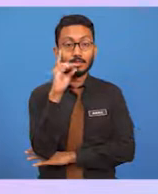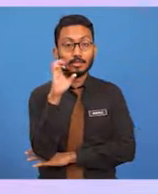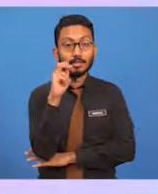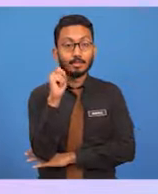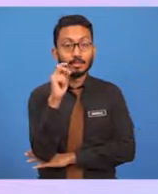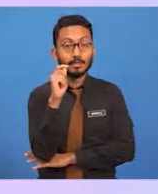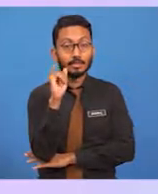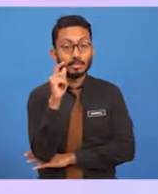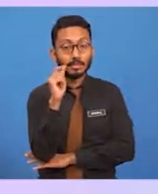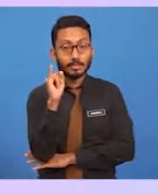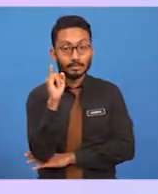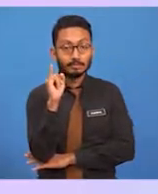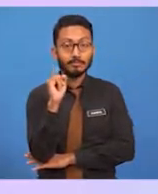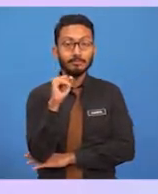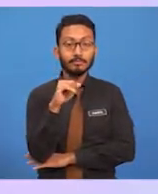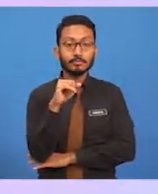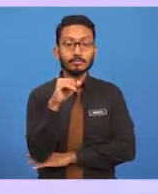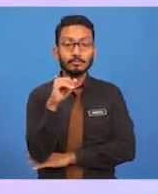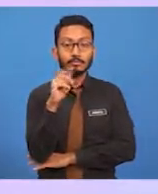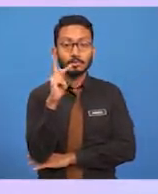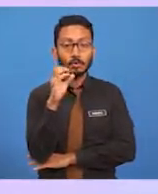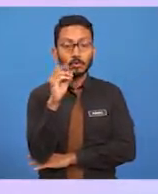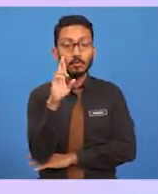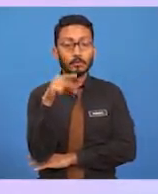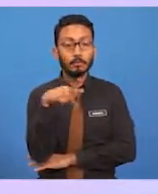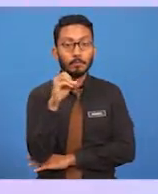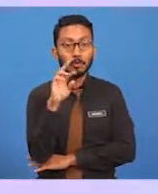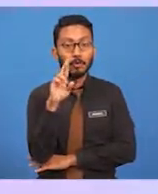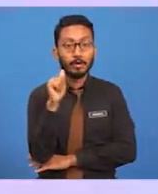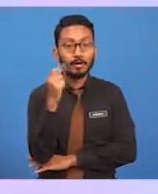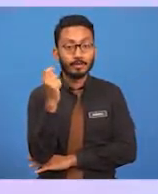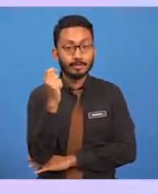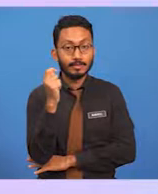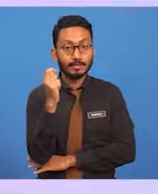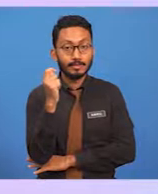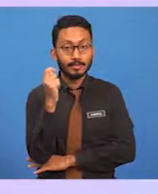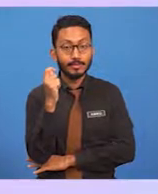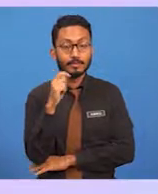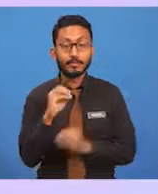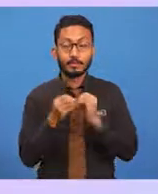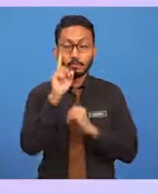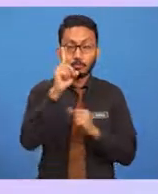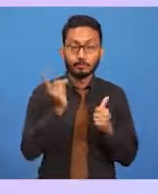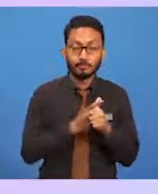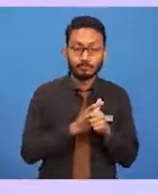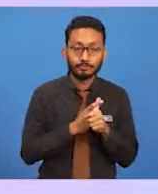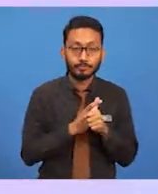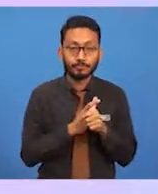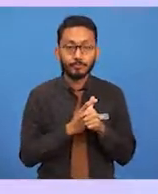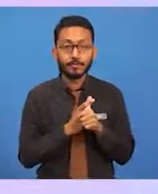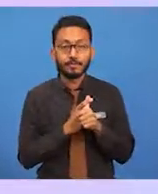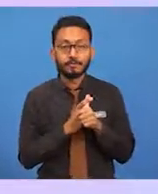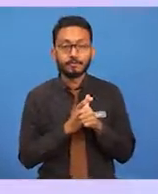Yang pertama, elemen identiti korporat. Kedua, ciri-ciri utama